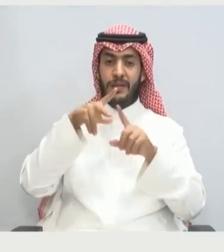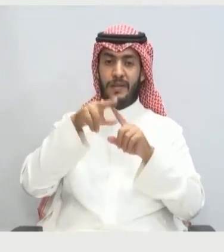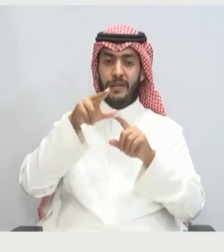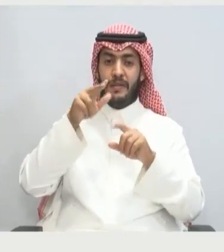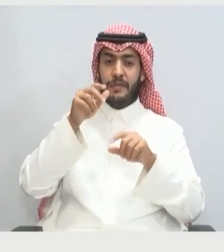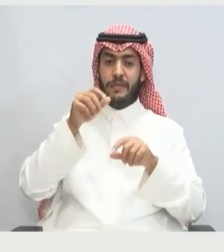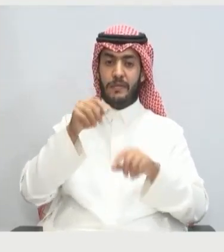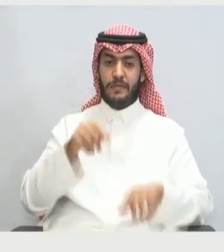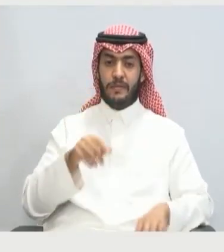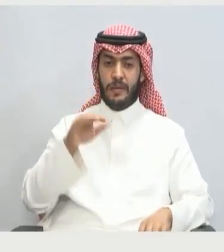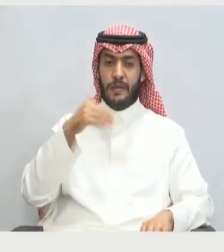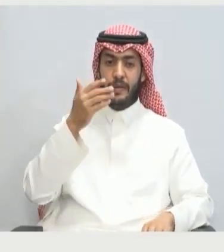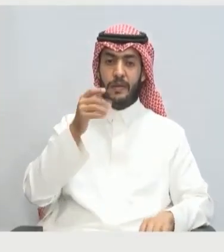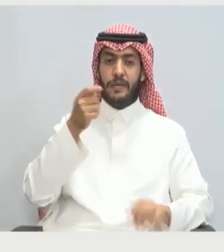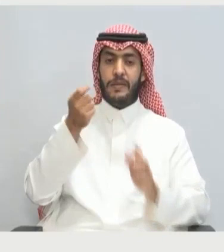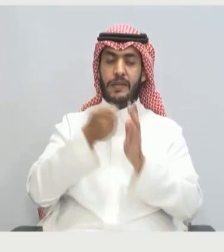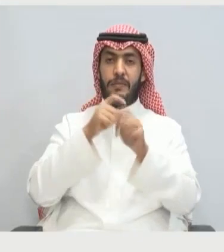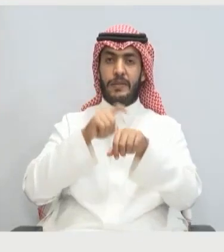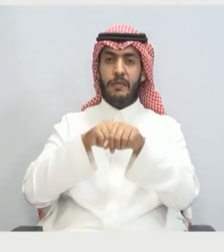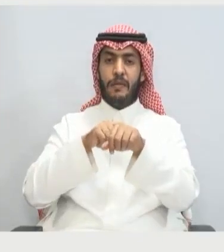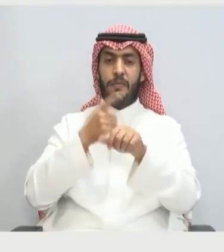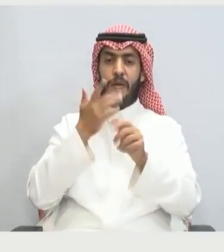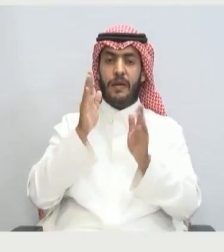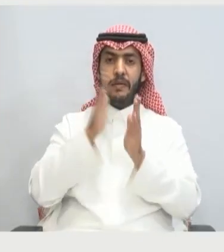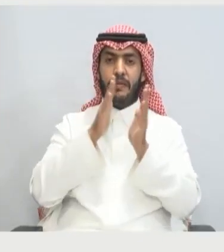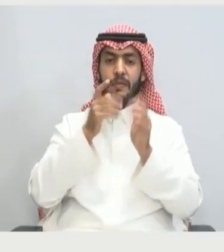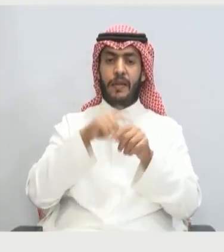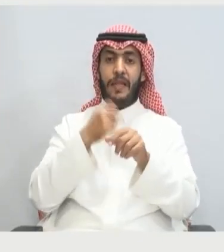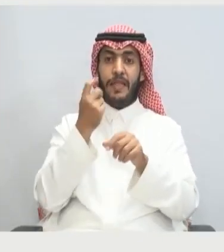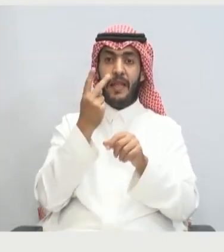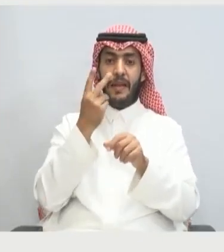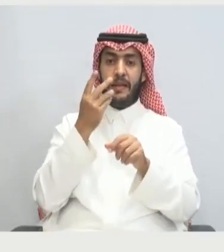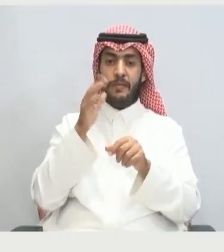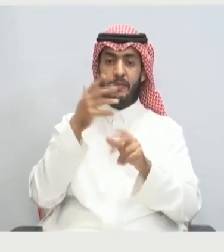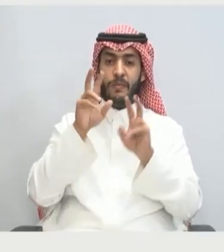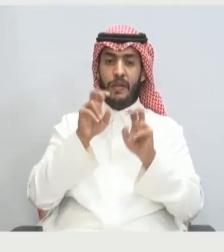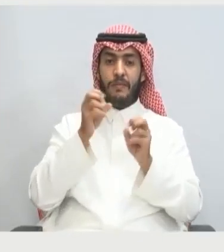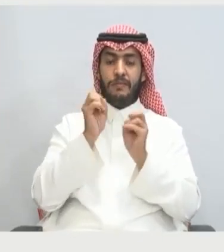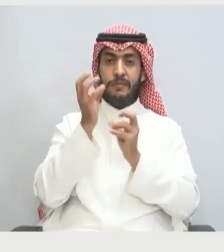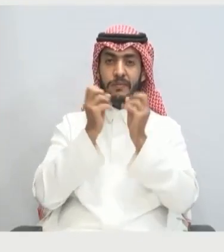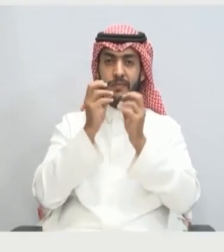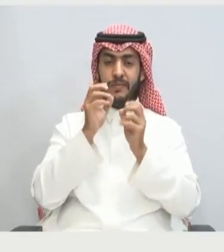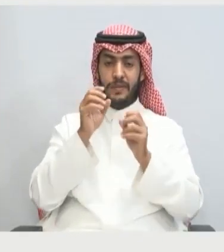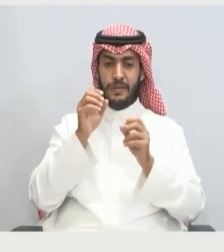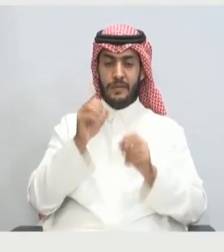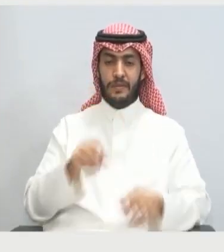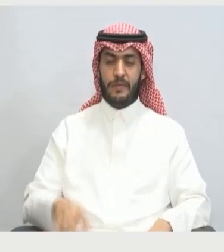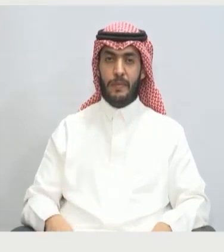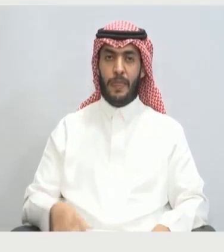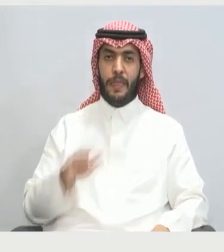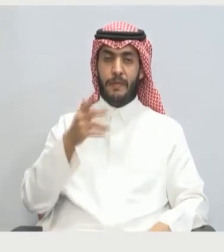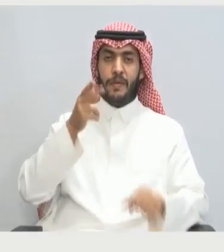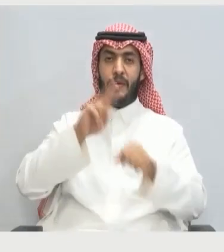رقم واحد ثم ستسجل الزمن المستغرق بالثانيه حتى تتوقف الفقاعات عن الظهور ثم